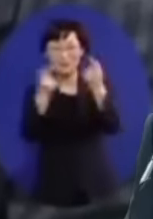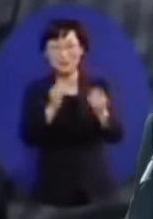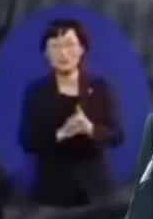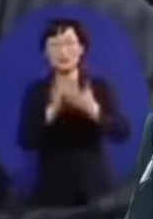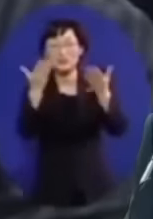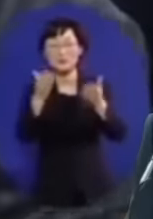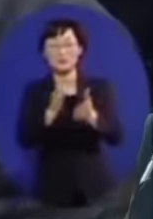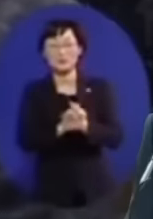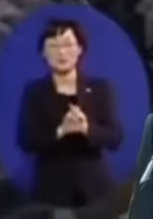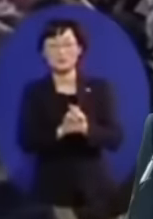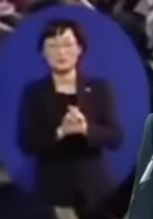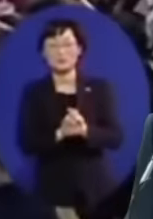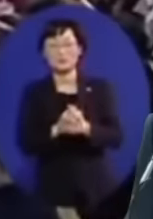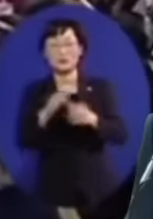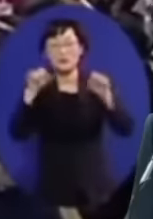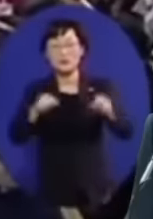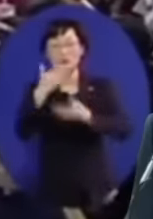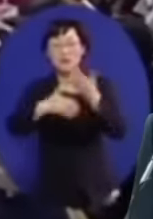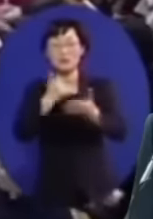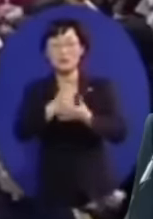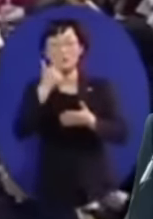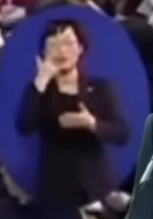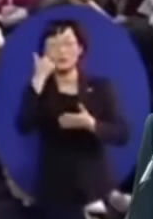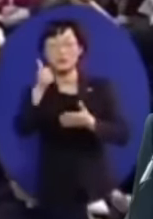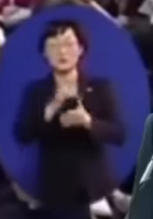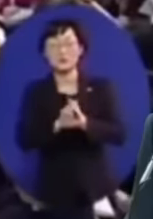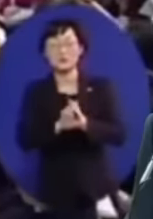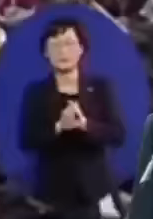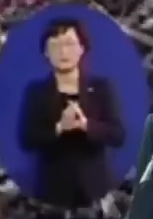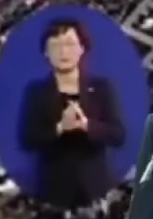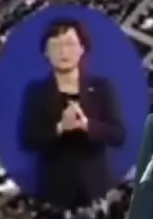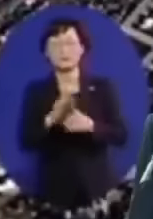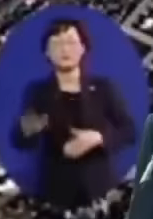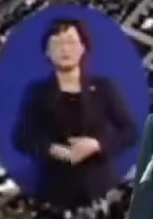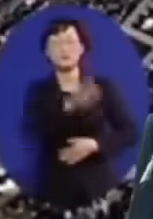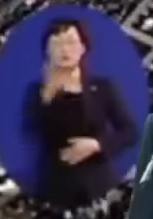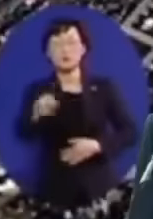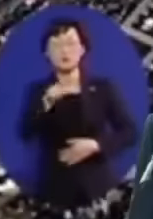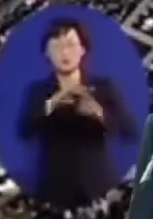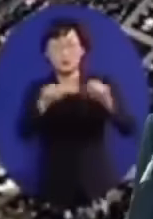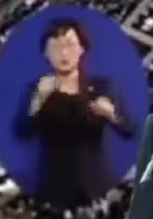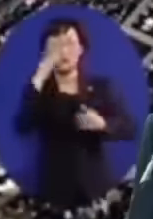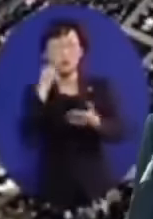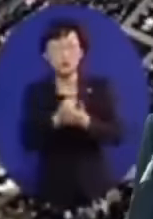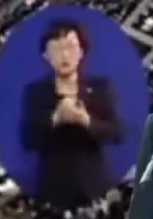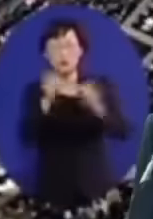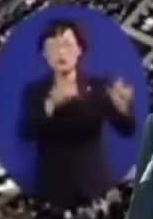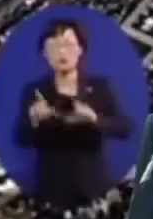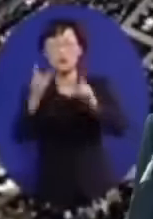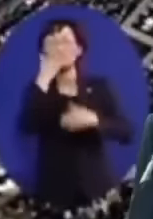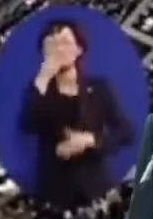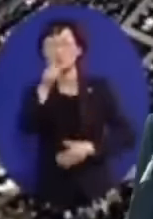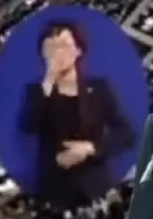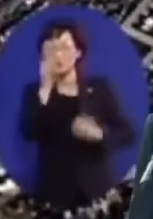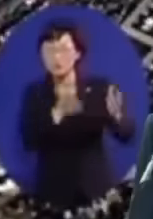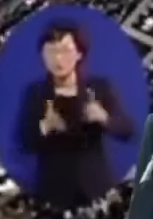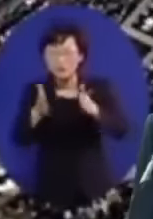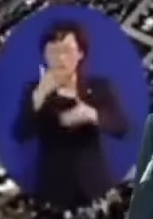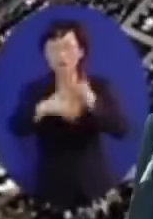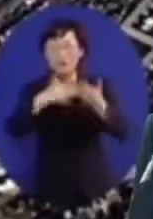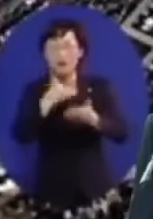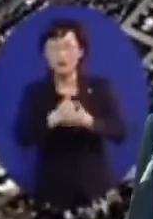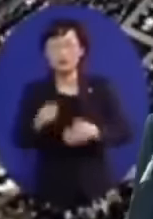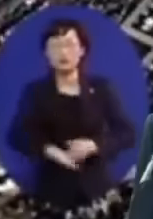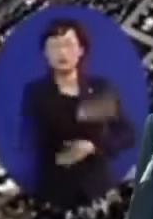기도드리겠습니다. 살아계신 아버지 하나님, 우리가 이 땅에서 형통하게 살 수 있는 길을 하나님은 이미